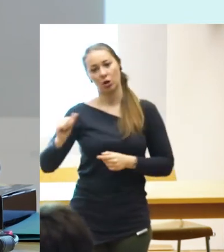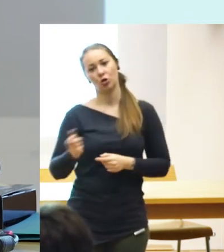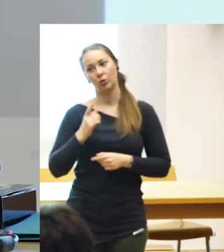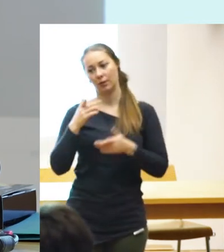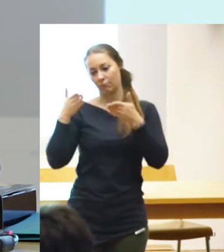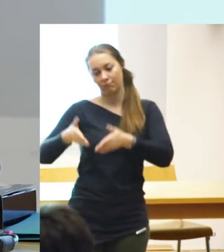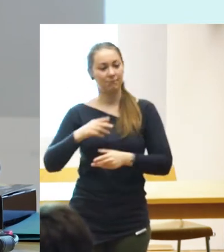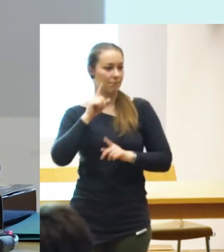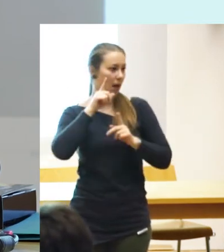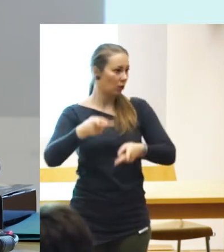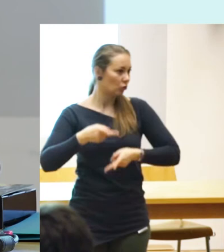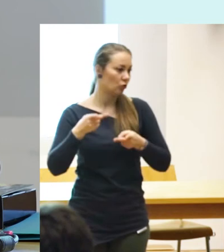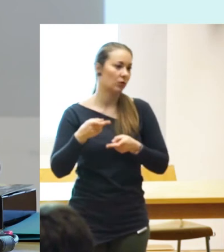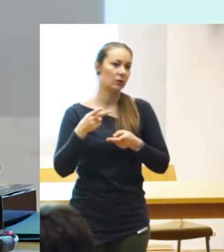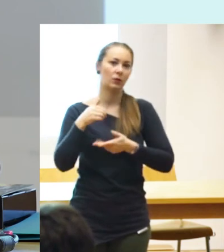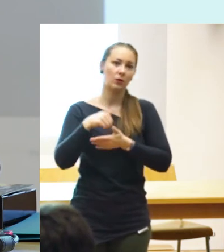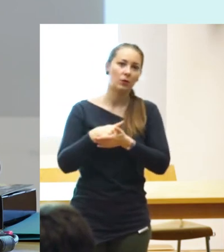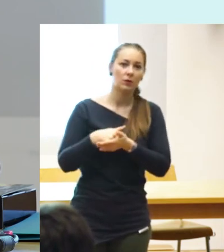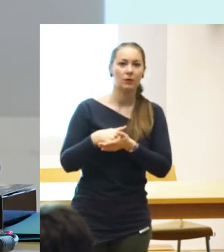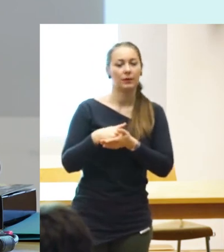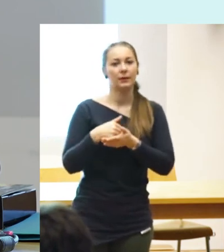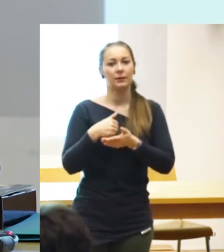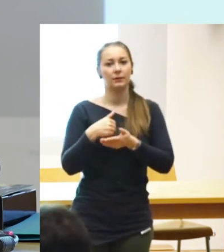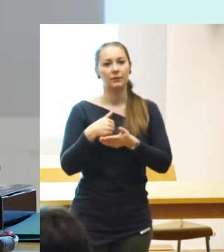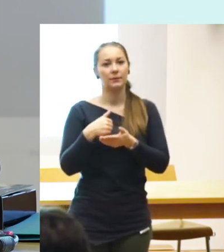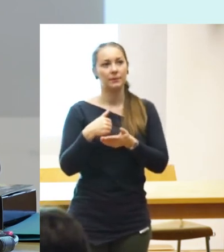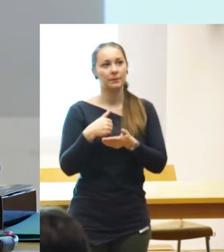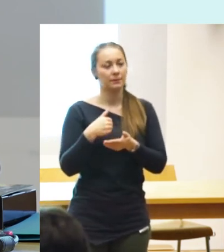prvek vlastně těch městských rezidencí, který